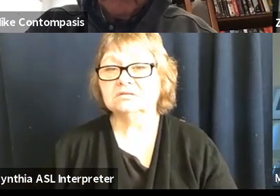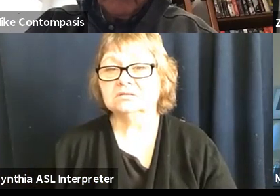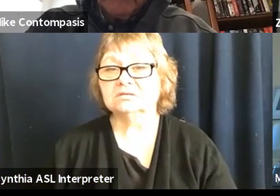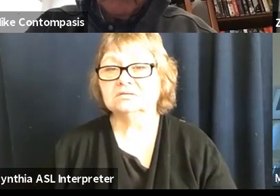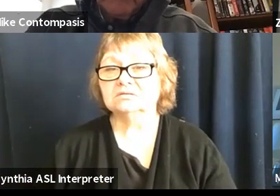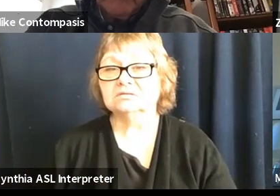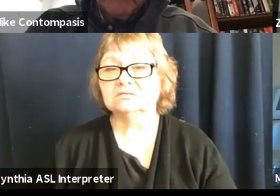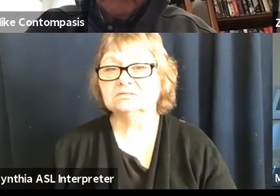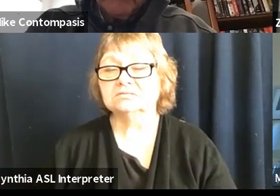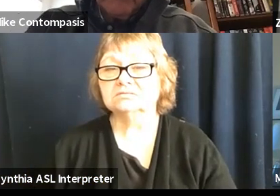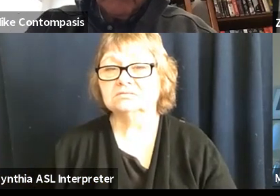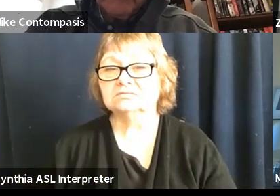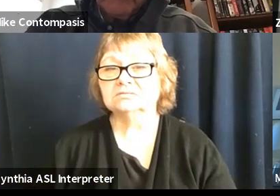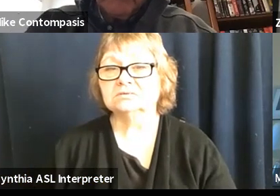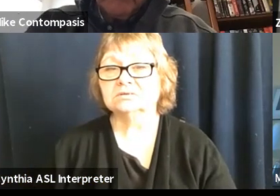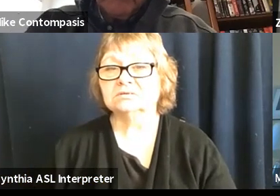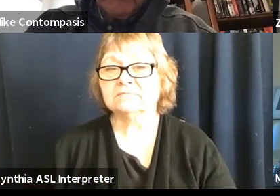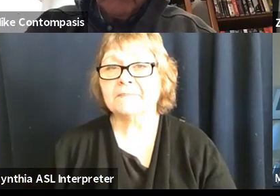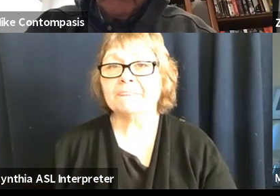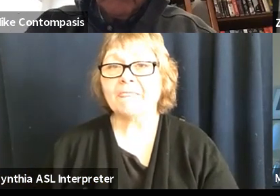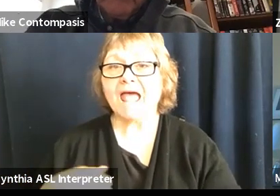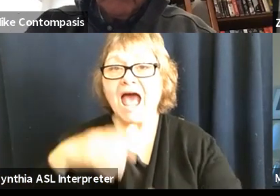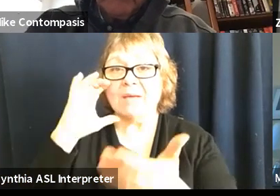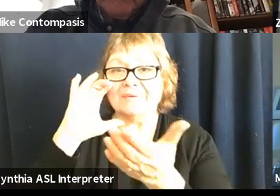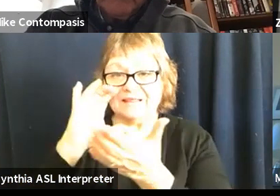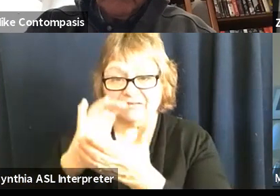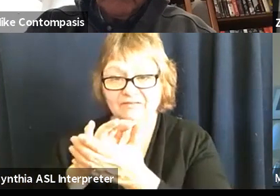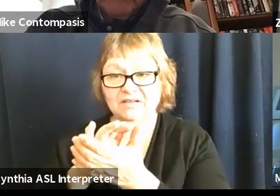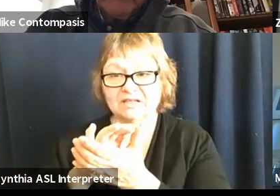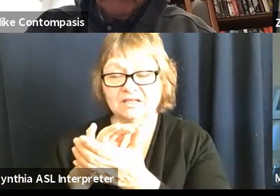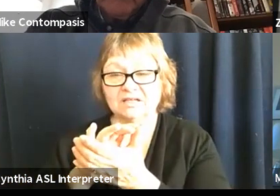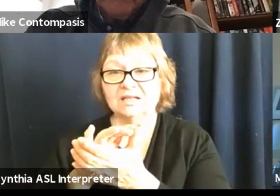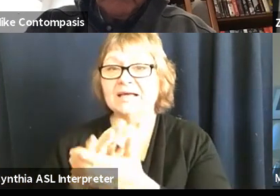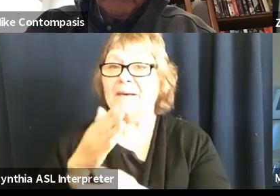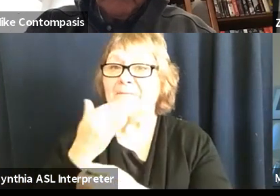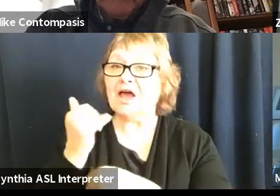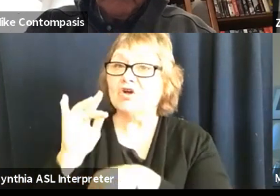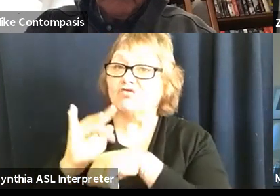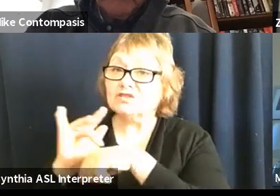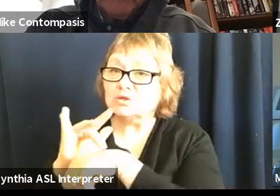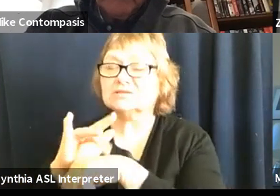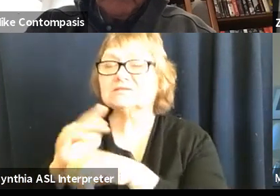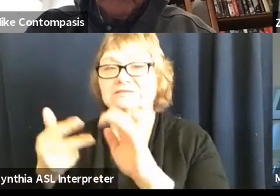我认为要大家都得到更好的教育，更加好的资源呢。 I believe if you want better resources and education,